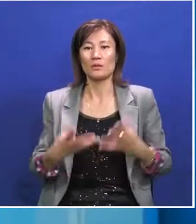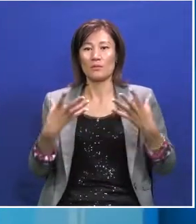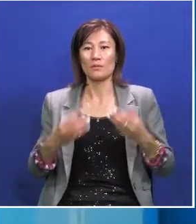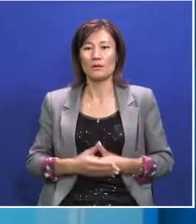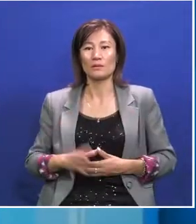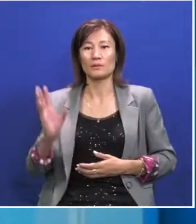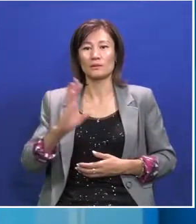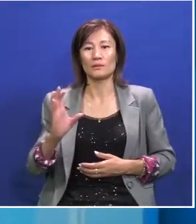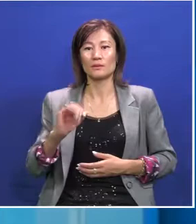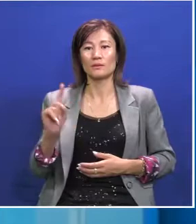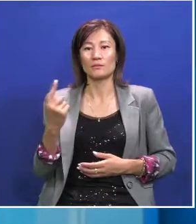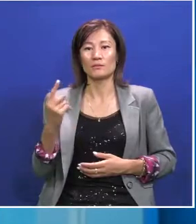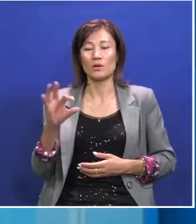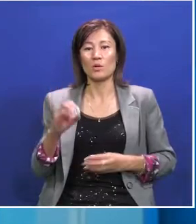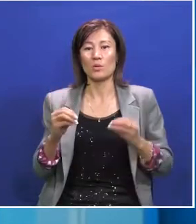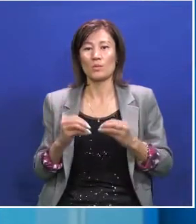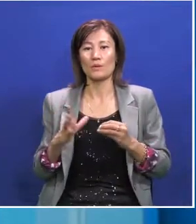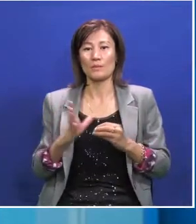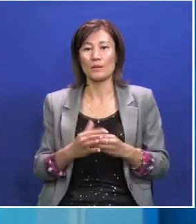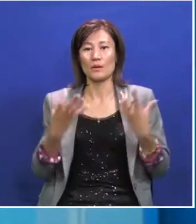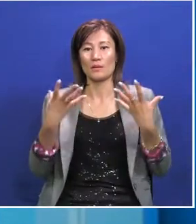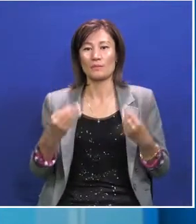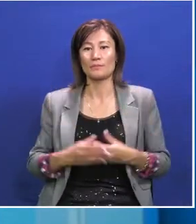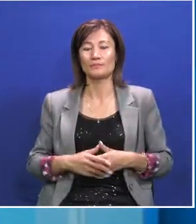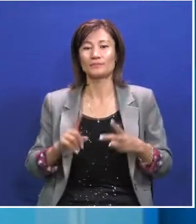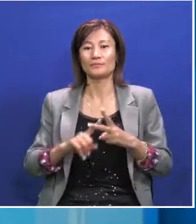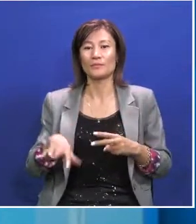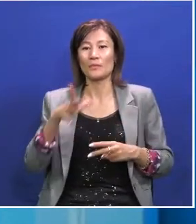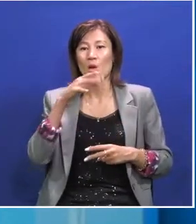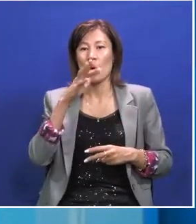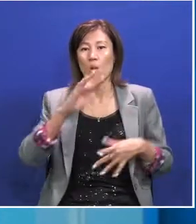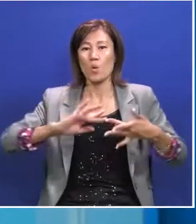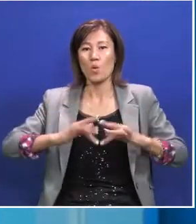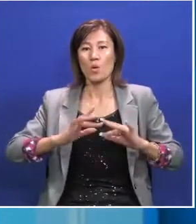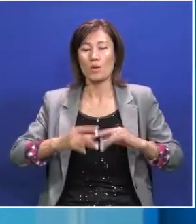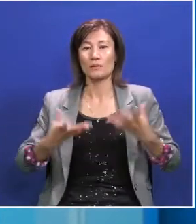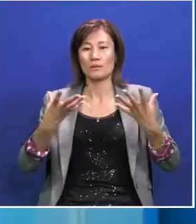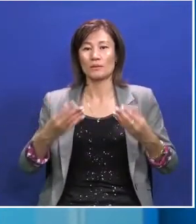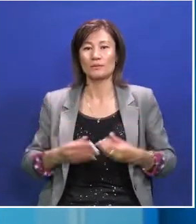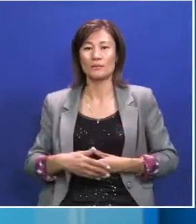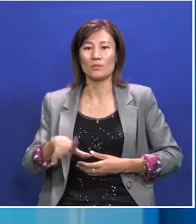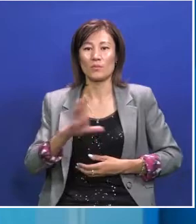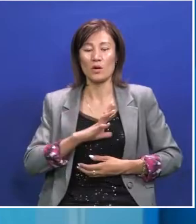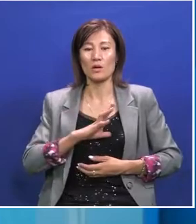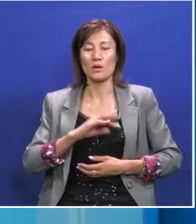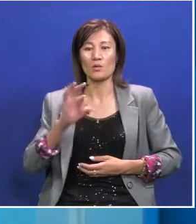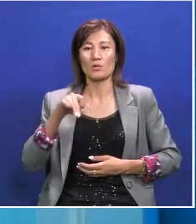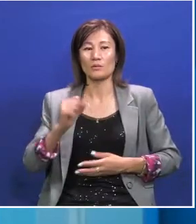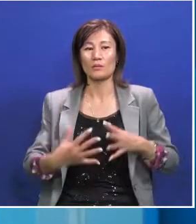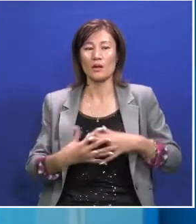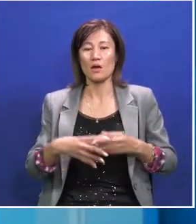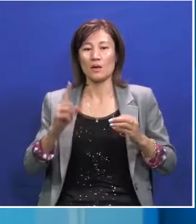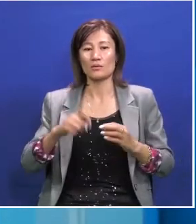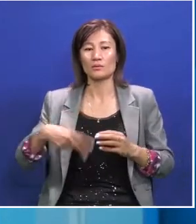Ал 42-тің 1-і мен Қазанның 15-і аралығында өтетін екінші кезең онлайн форматта жүзеге асырылуда. Ордабасы